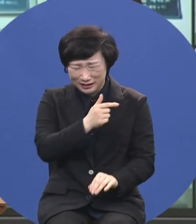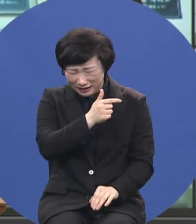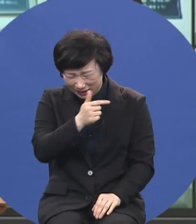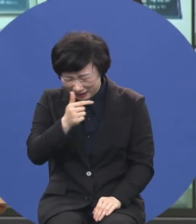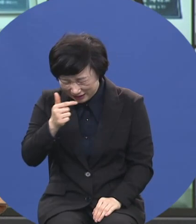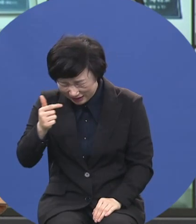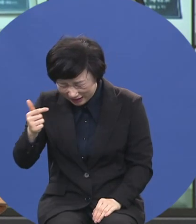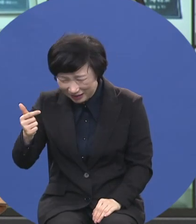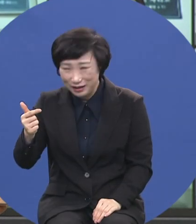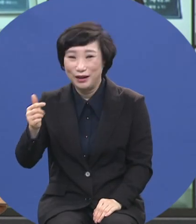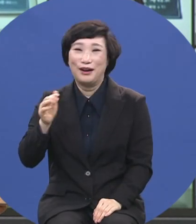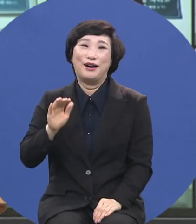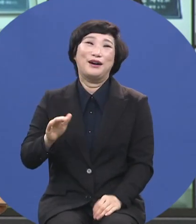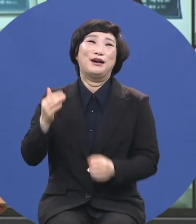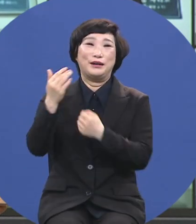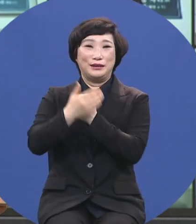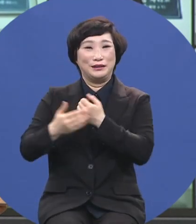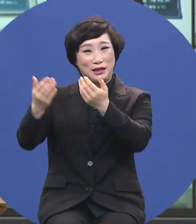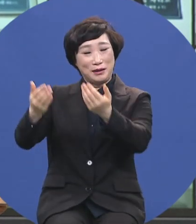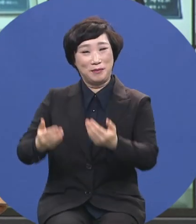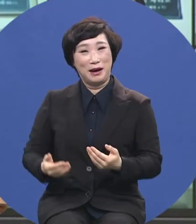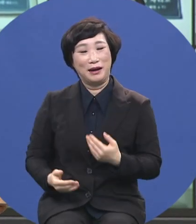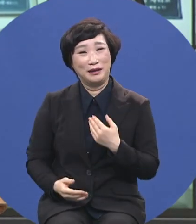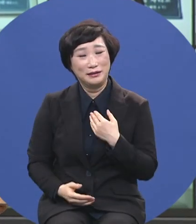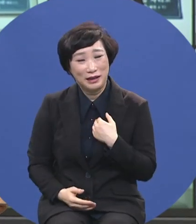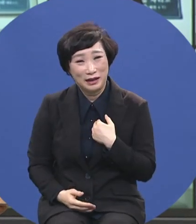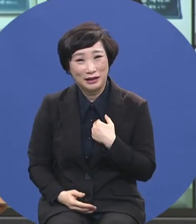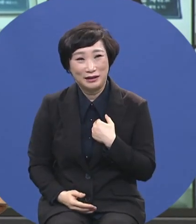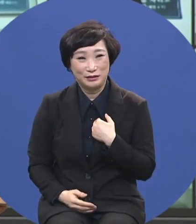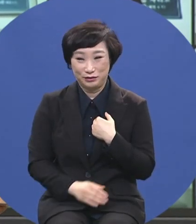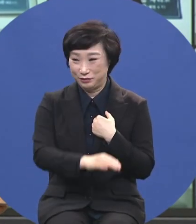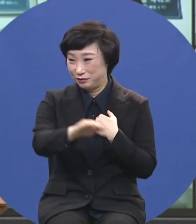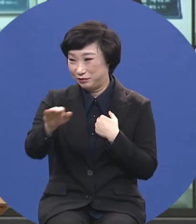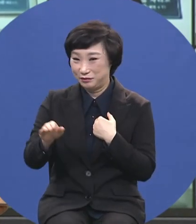큰 어마어마한 은혜를 입었습니다.